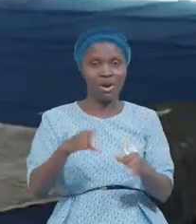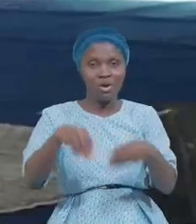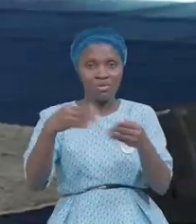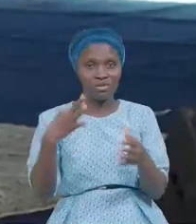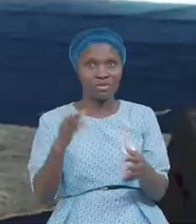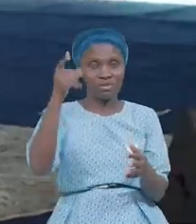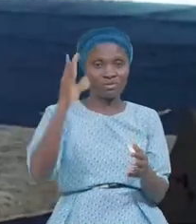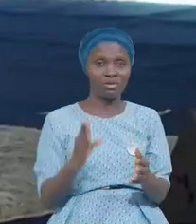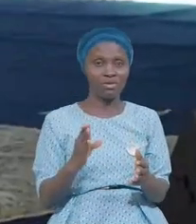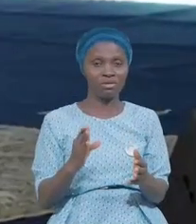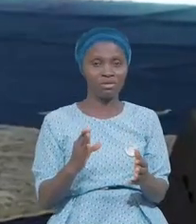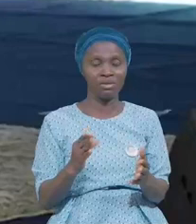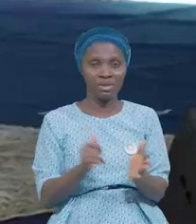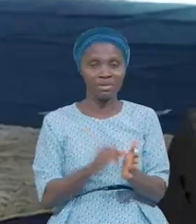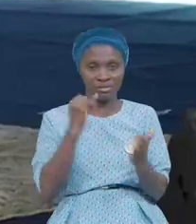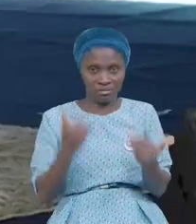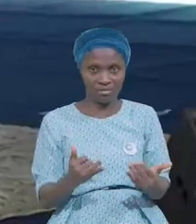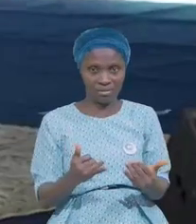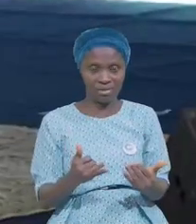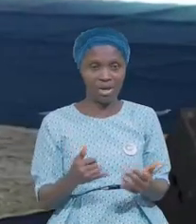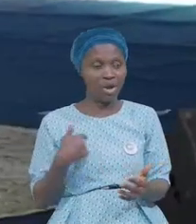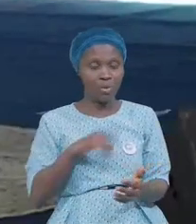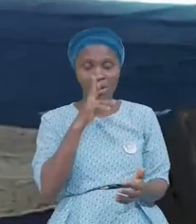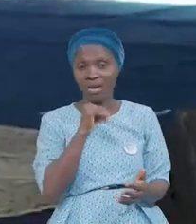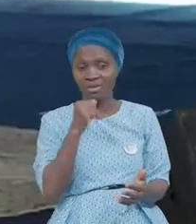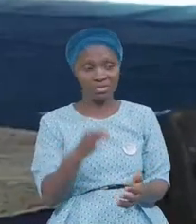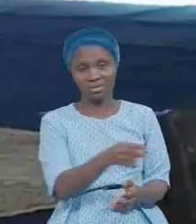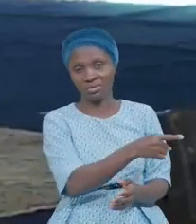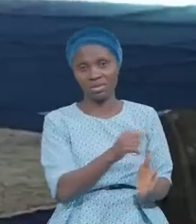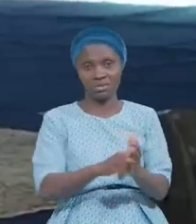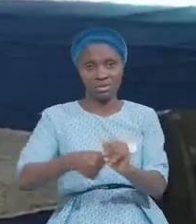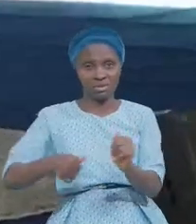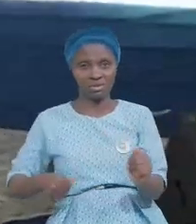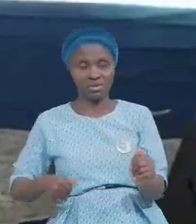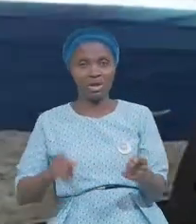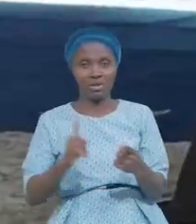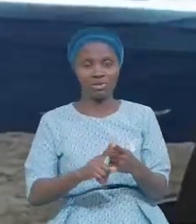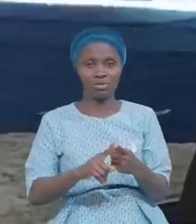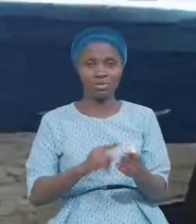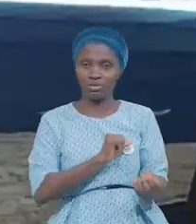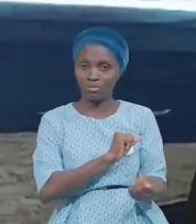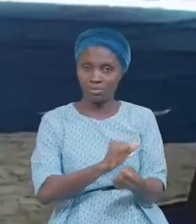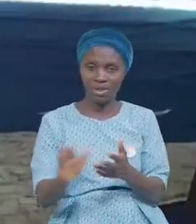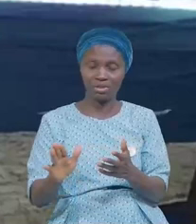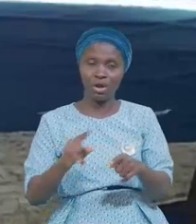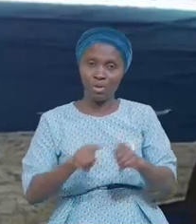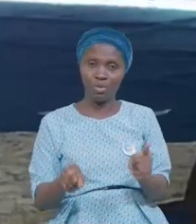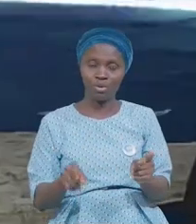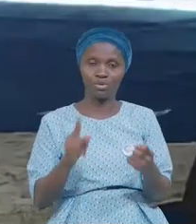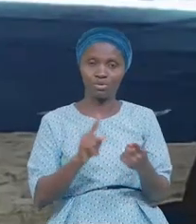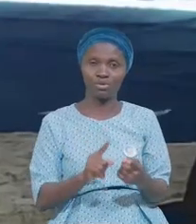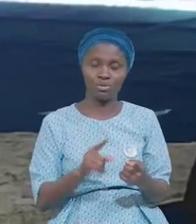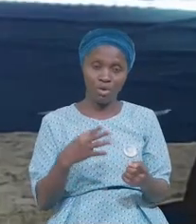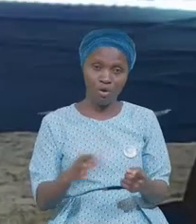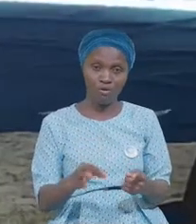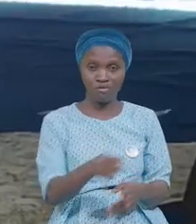disponibles. Mais nous ne sommes pas de ceux qui se retirent pour se perdre, mais de ceux qui